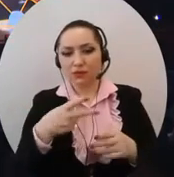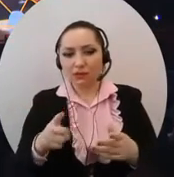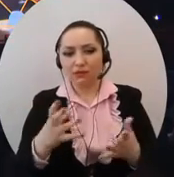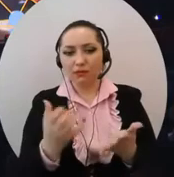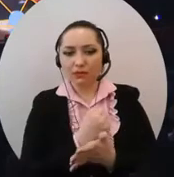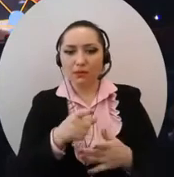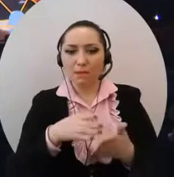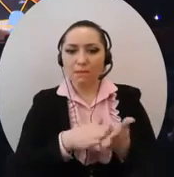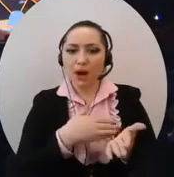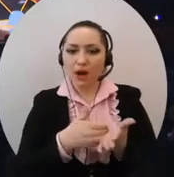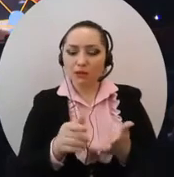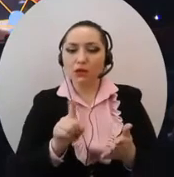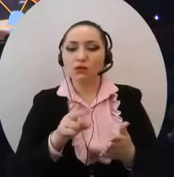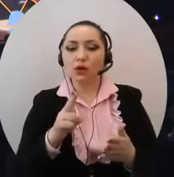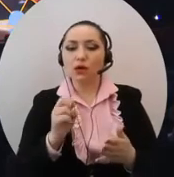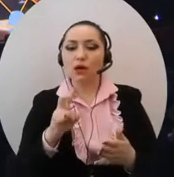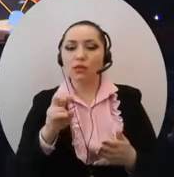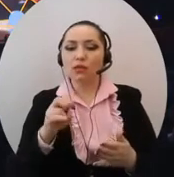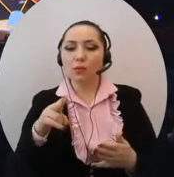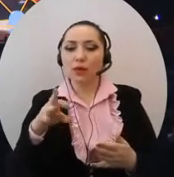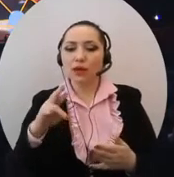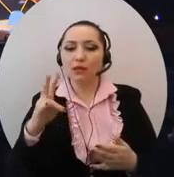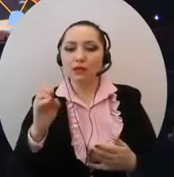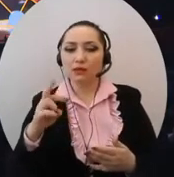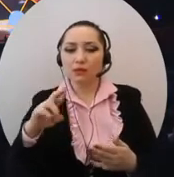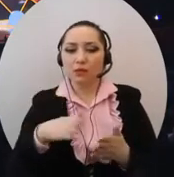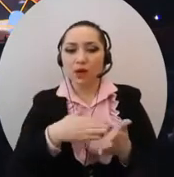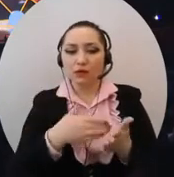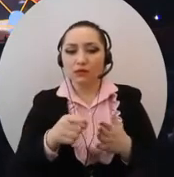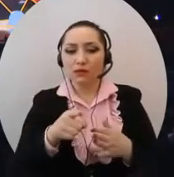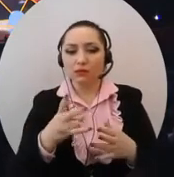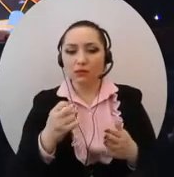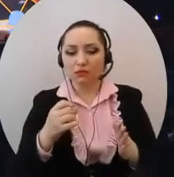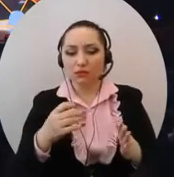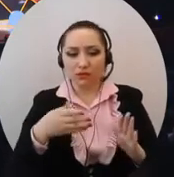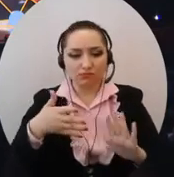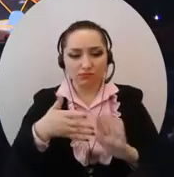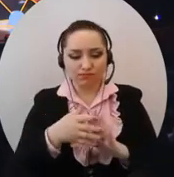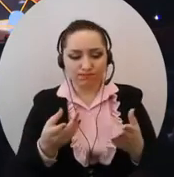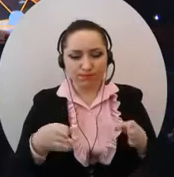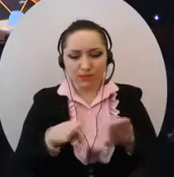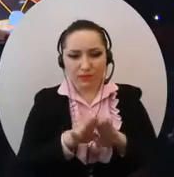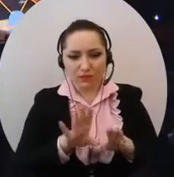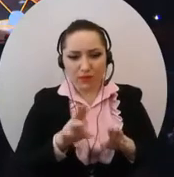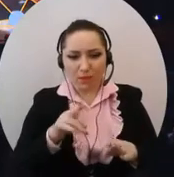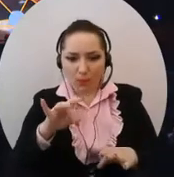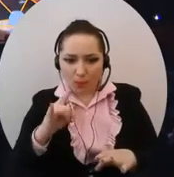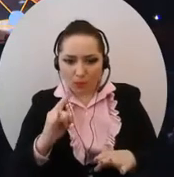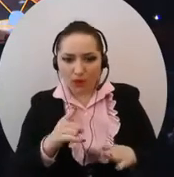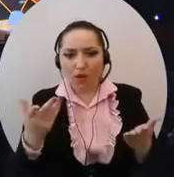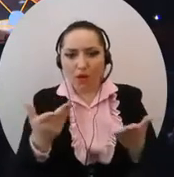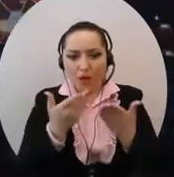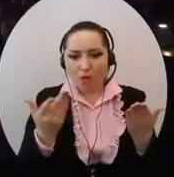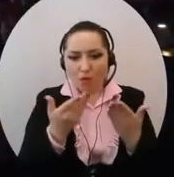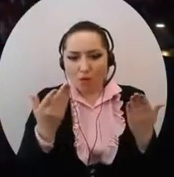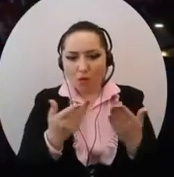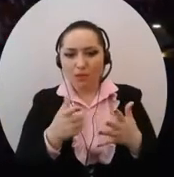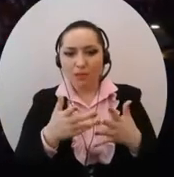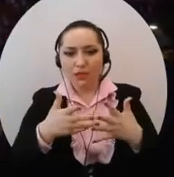Что такое конопляное масло? Это не забивающее поры, не комедогенное, легкое, с большим